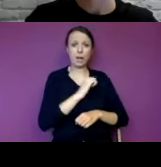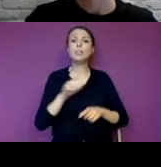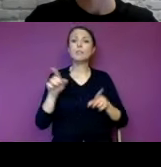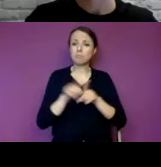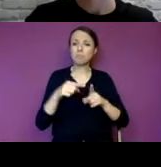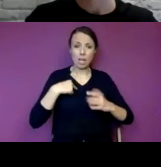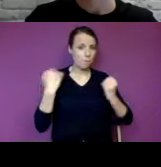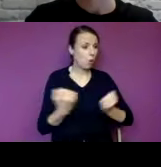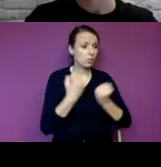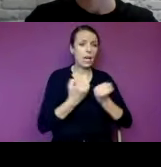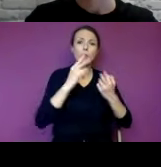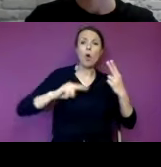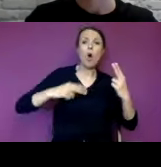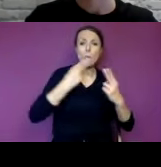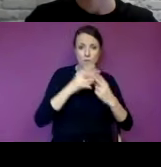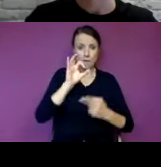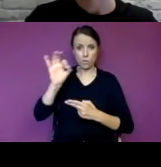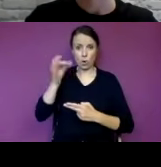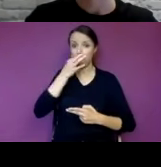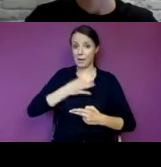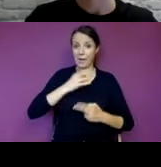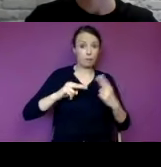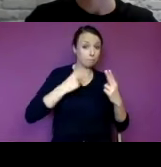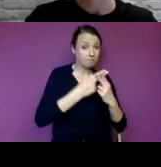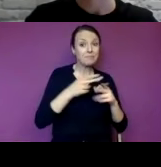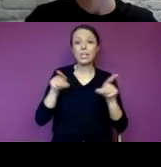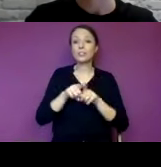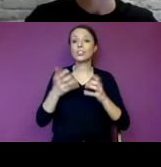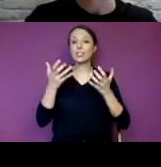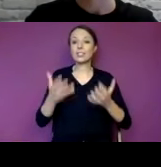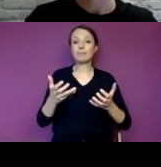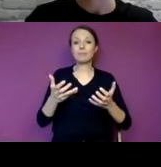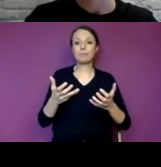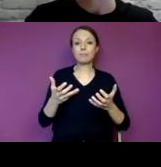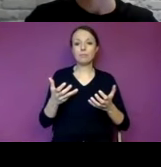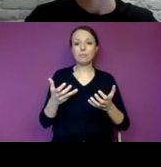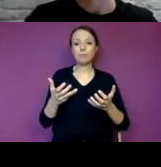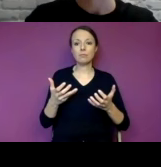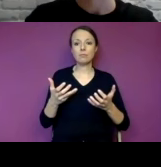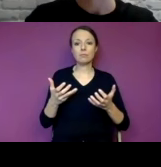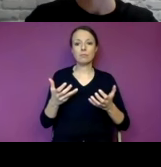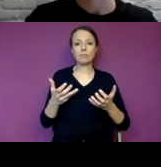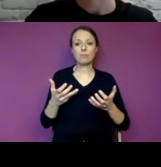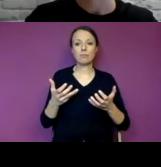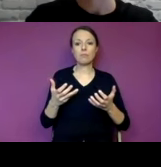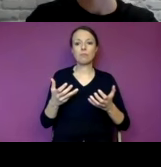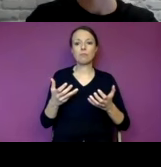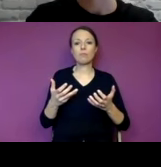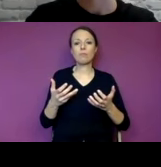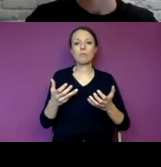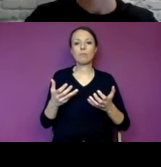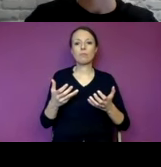odpowiedzieć na pytanie, ale też chciałam się odnieść, właściwie łącząc pewnie odpowiedź na pytanie do